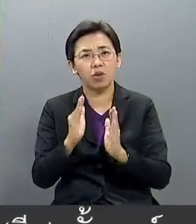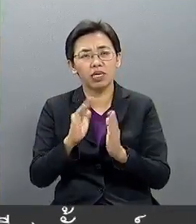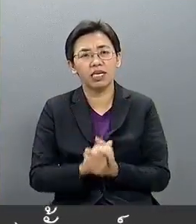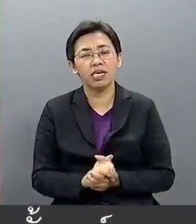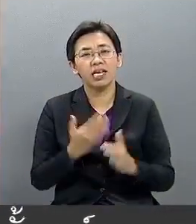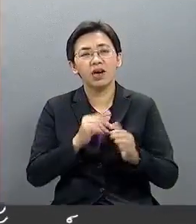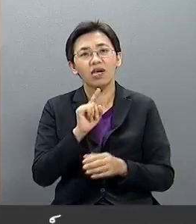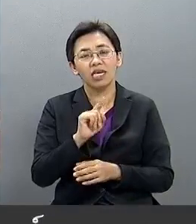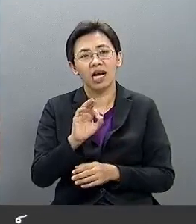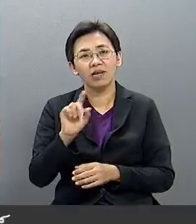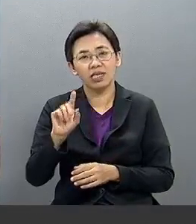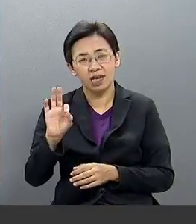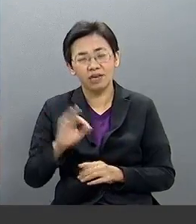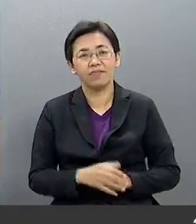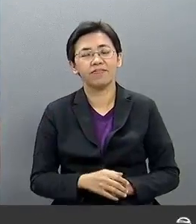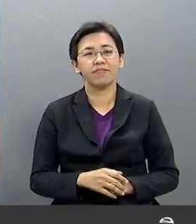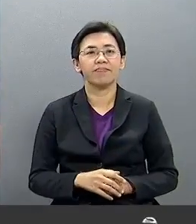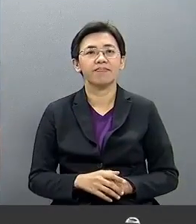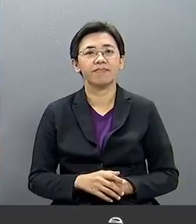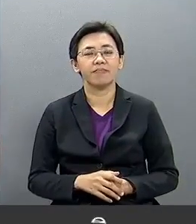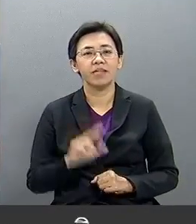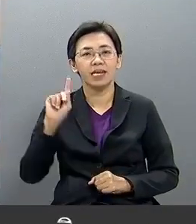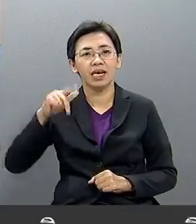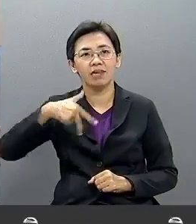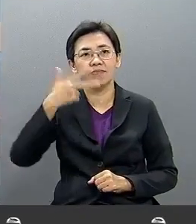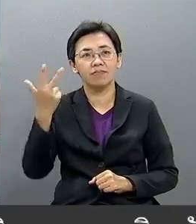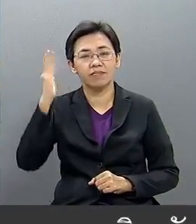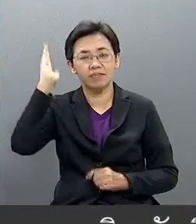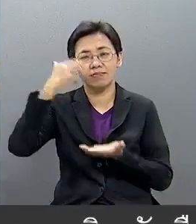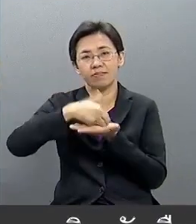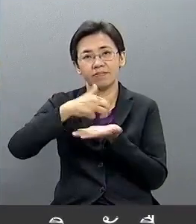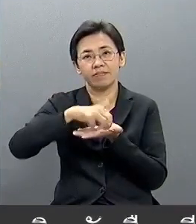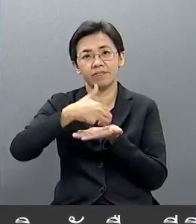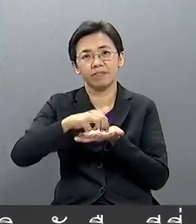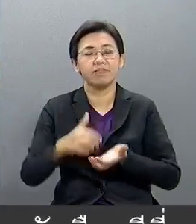กฤตฐาดีมีไทย PBS รายงาน